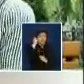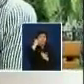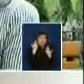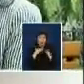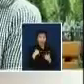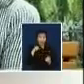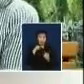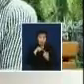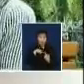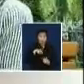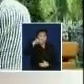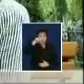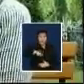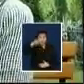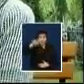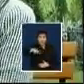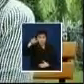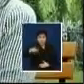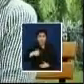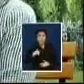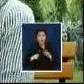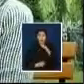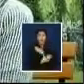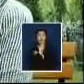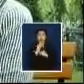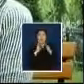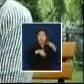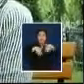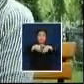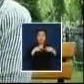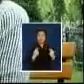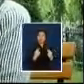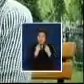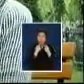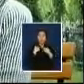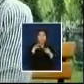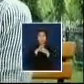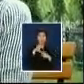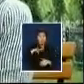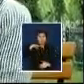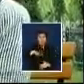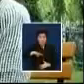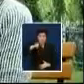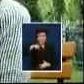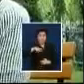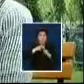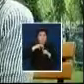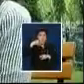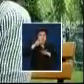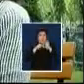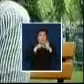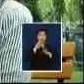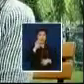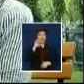ฝรั่งเศสก็อยากจะให้พี่น้องประชาชนได้มีโอกาสได้ชมบรรยากาศของที่เมืองปารีสบ้างค่ะก็บนบรรยากาศที่สบายๆสําห